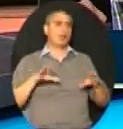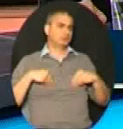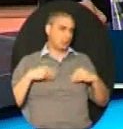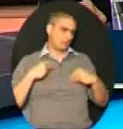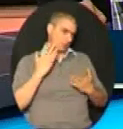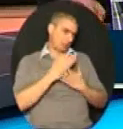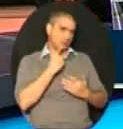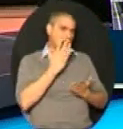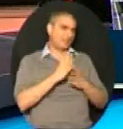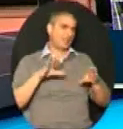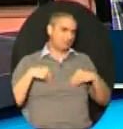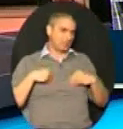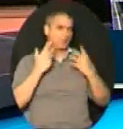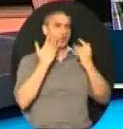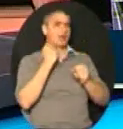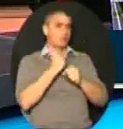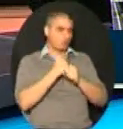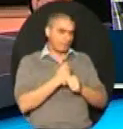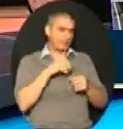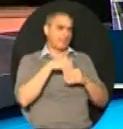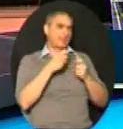רוצה לומר כך. הגיעו להסכמות בגלל כמות